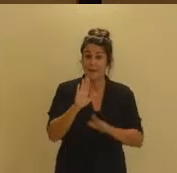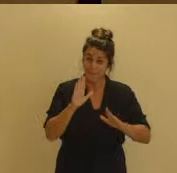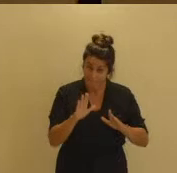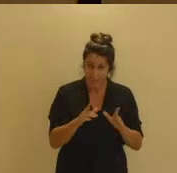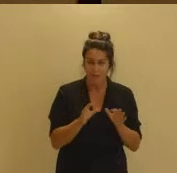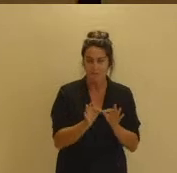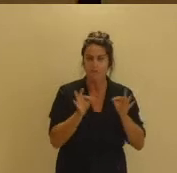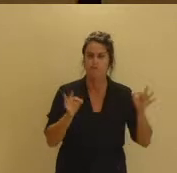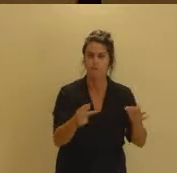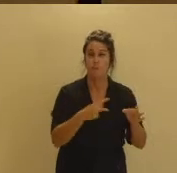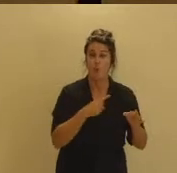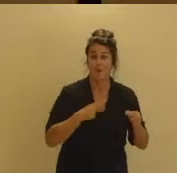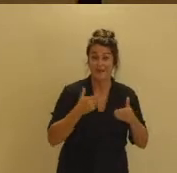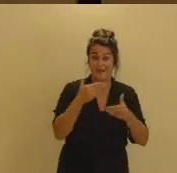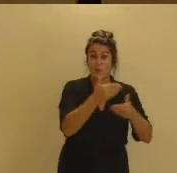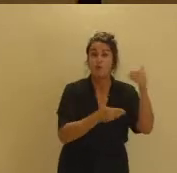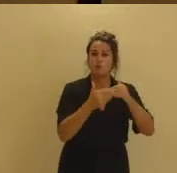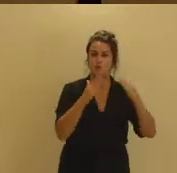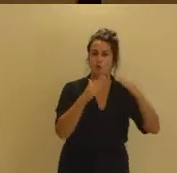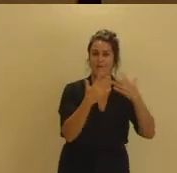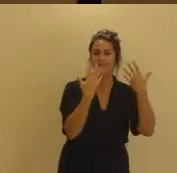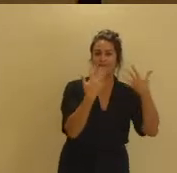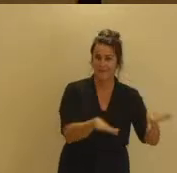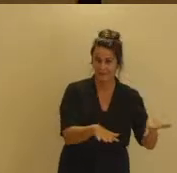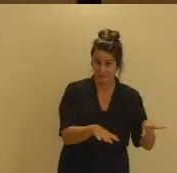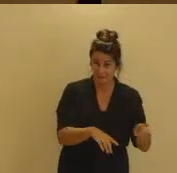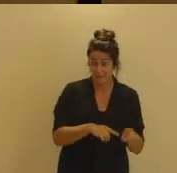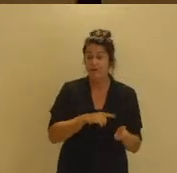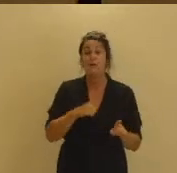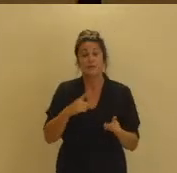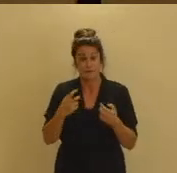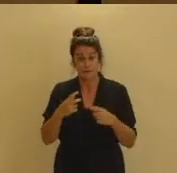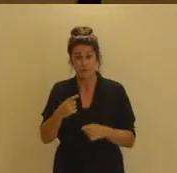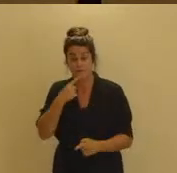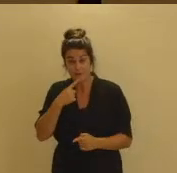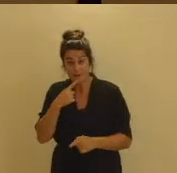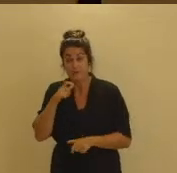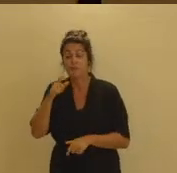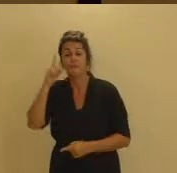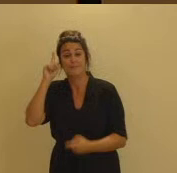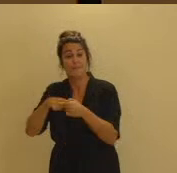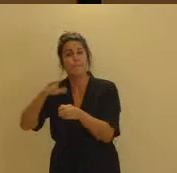pas pris en compte pour l'établissement de la taxe d'enlèvement des ordures ménagères.